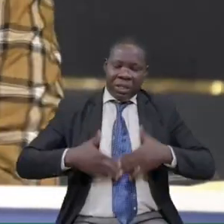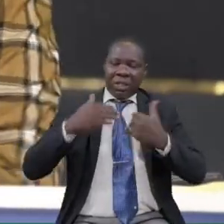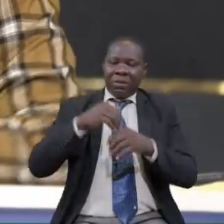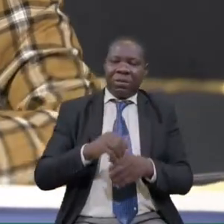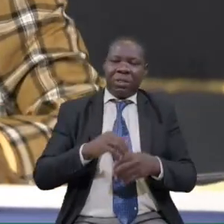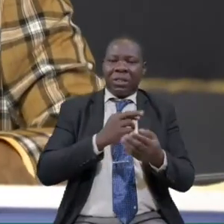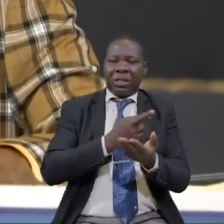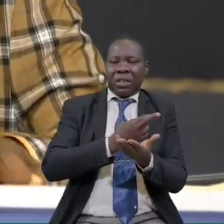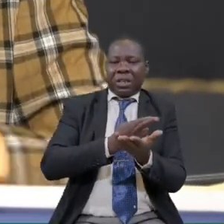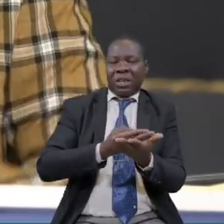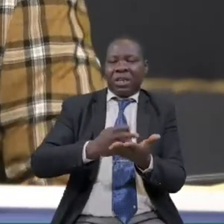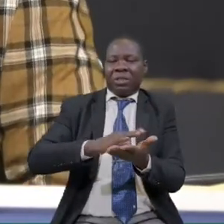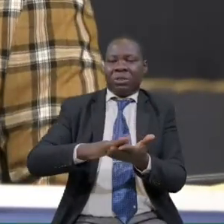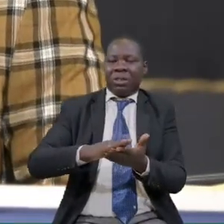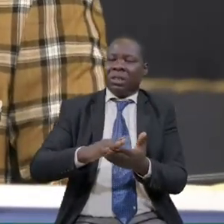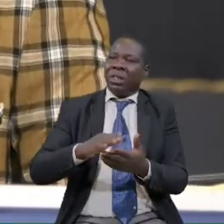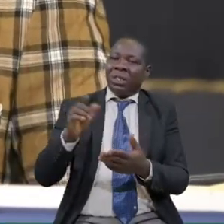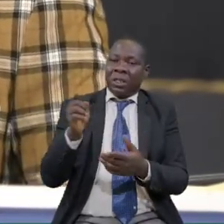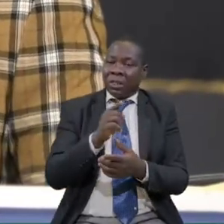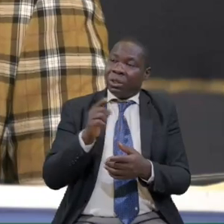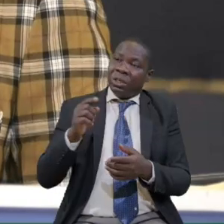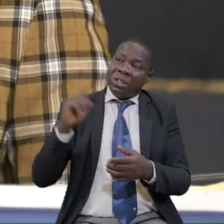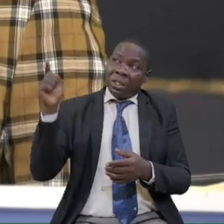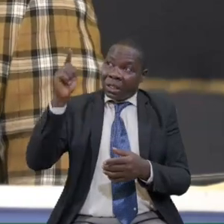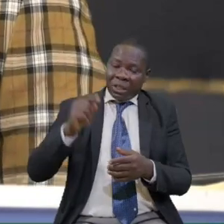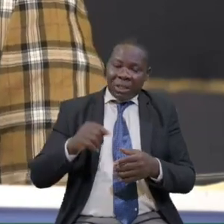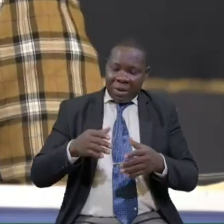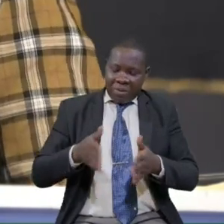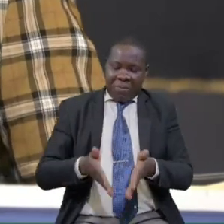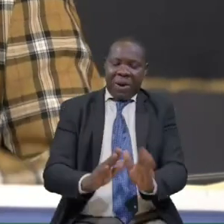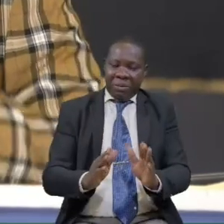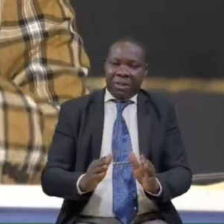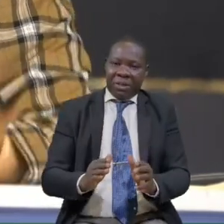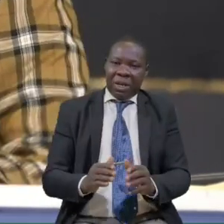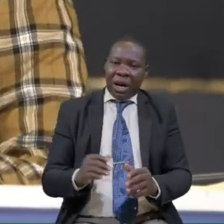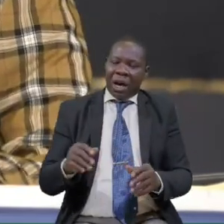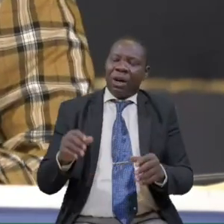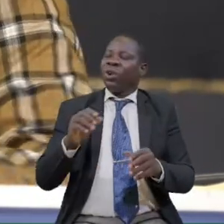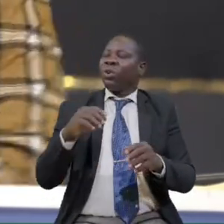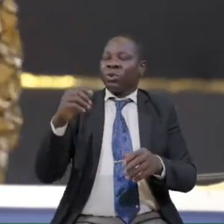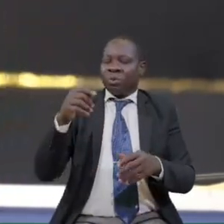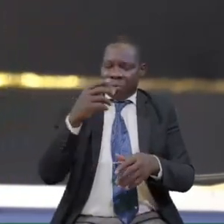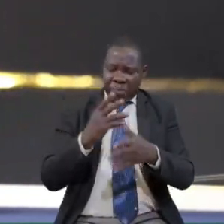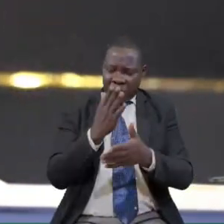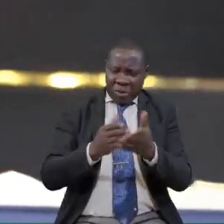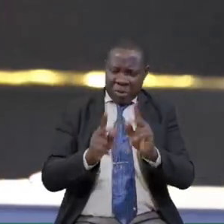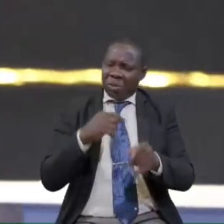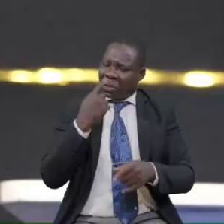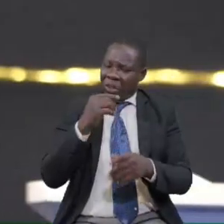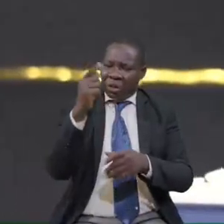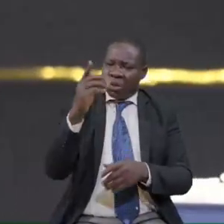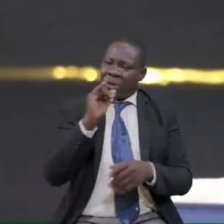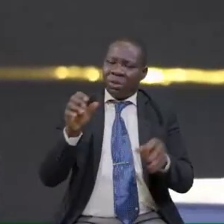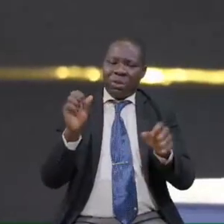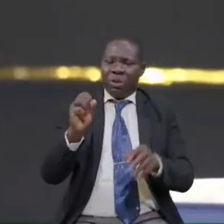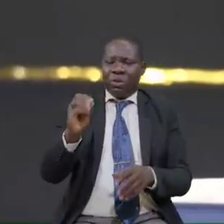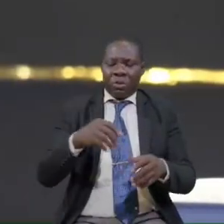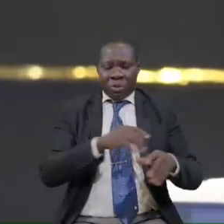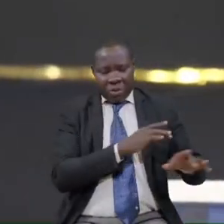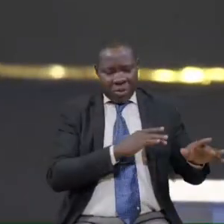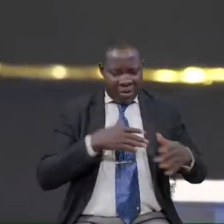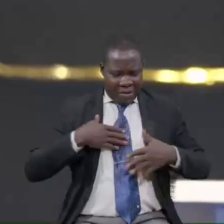Il confesse et puis il tolère. Les gens disent que Dieu est très bon, Dieu est très bon, la grâce